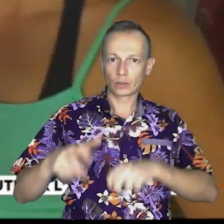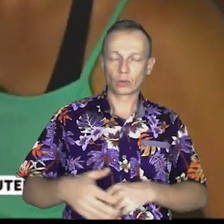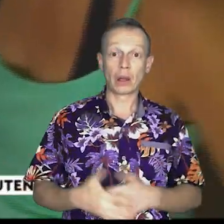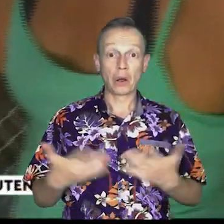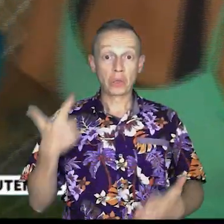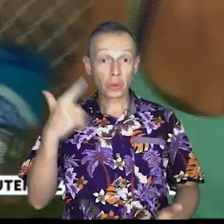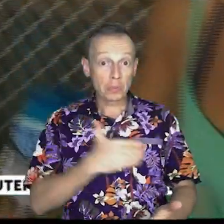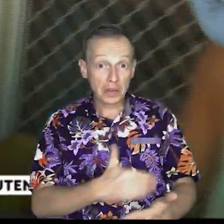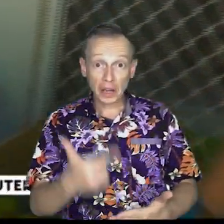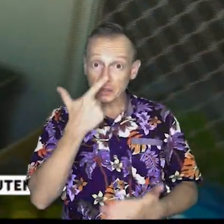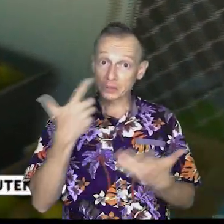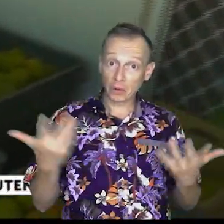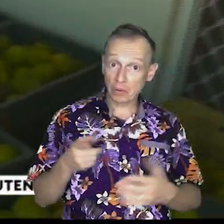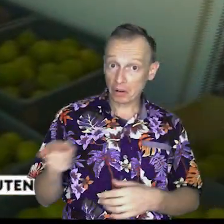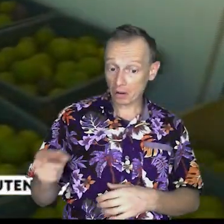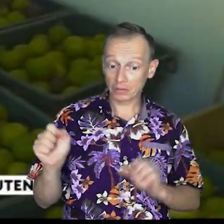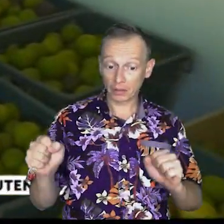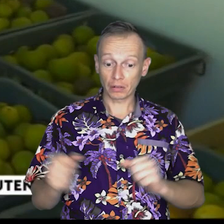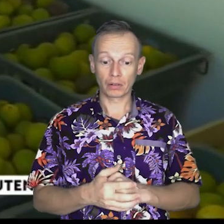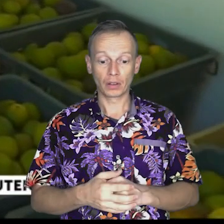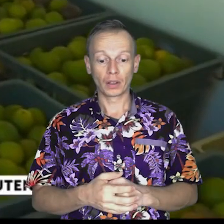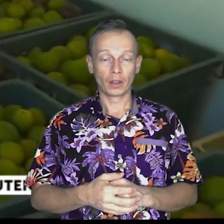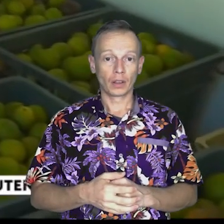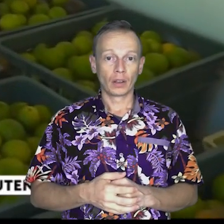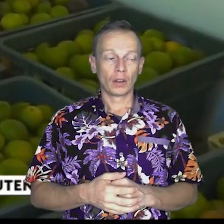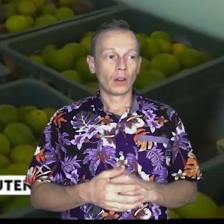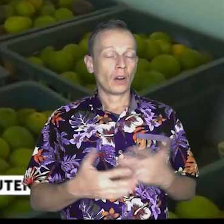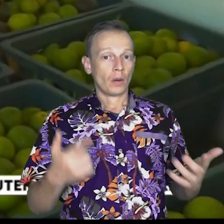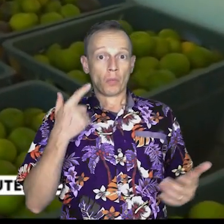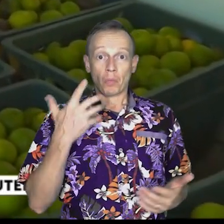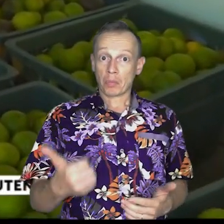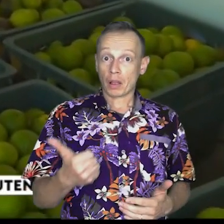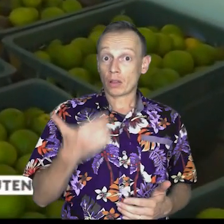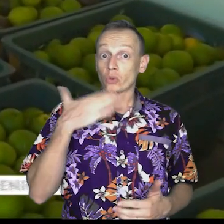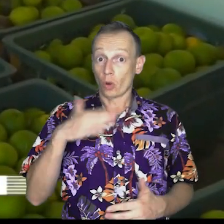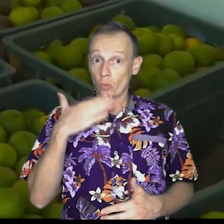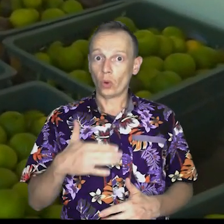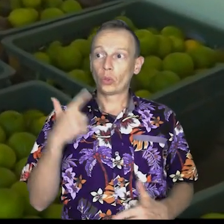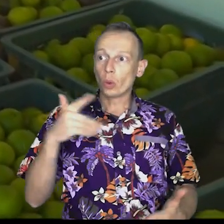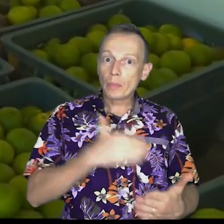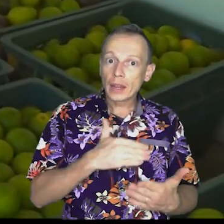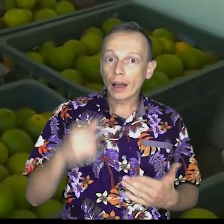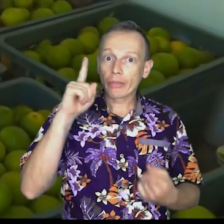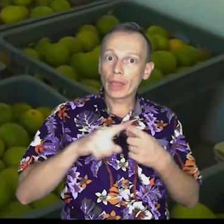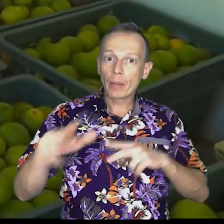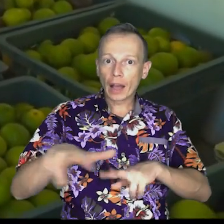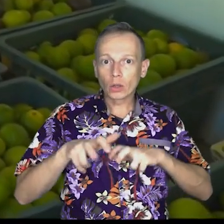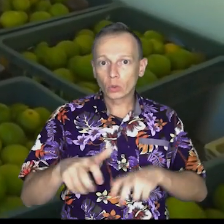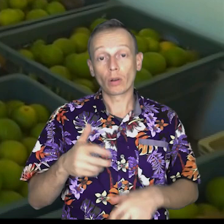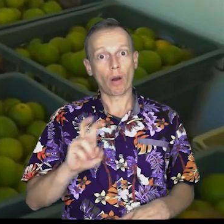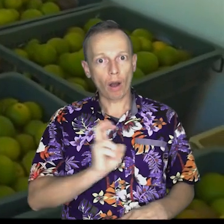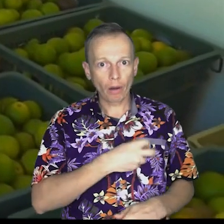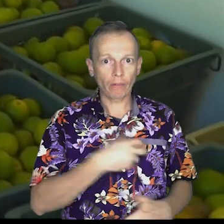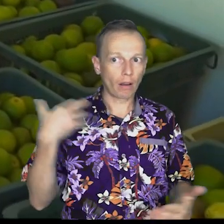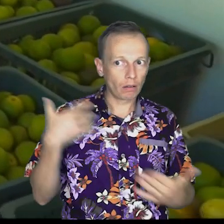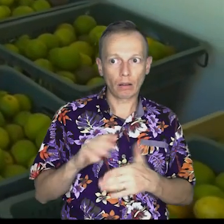caisses de l'agriculture pour cette année. Madame Françoise Henry, bonjour. Qu'est-ce que vous en pensez? Bonjour. J'en pense le plus grand bien, qu'il y ait 2 milliards qui soient dédiés à l'agriculture, il